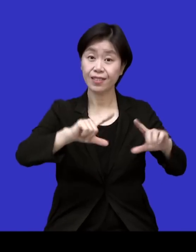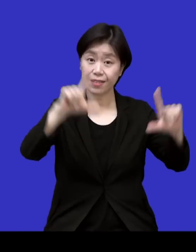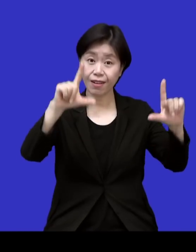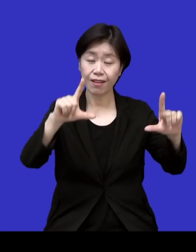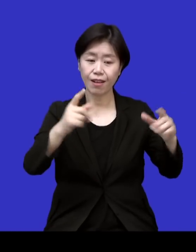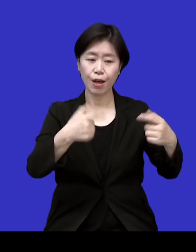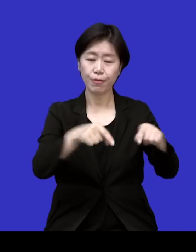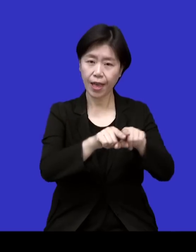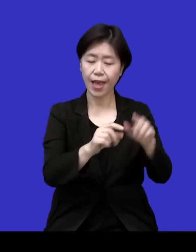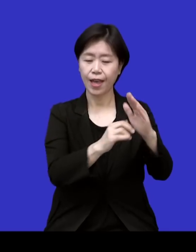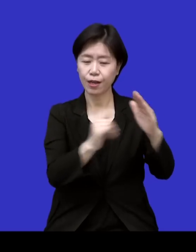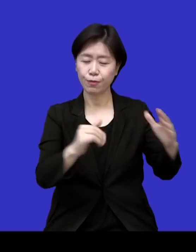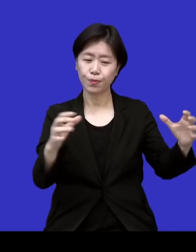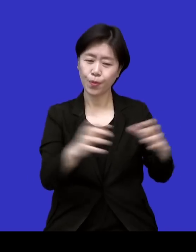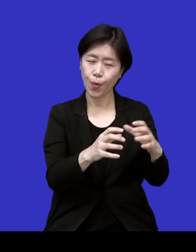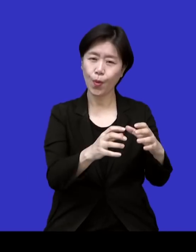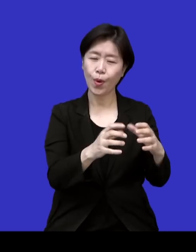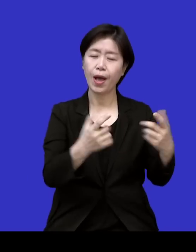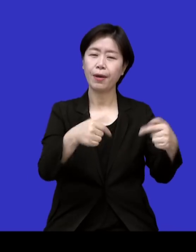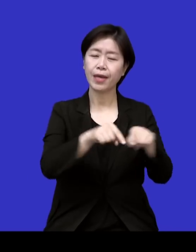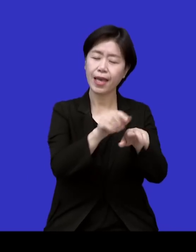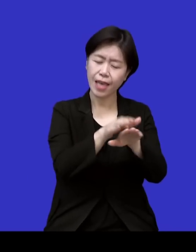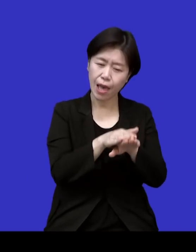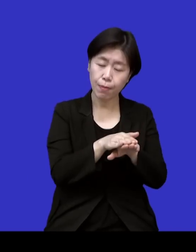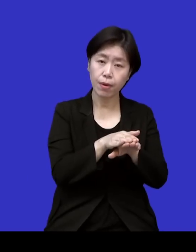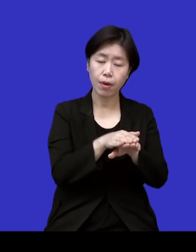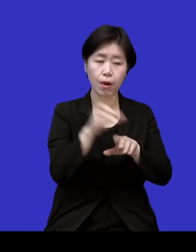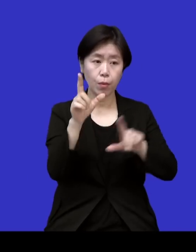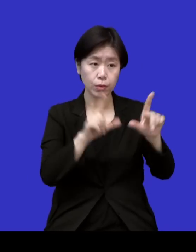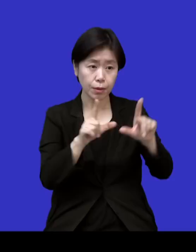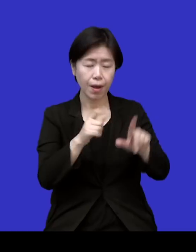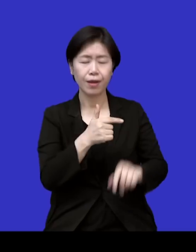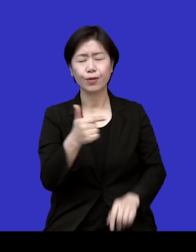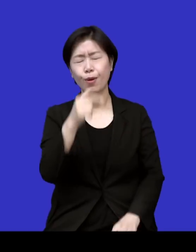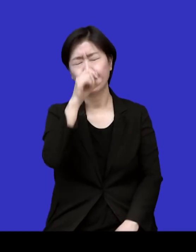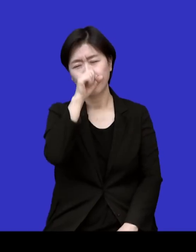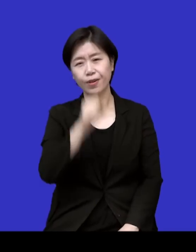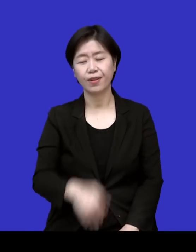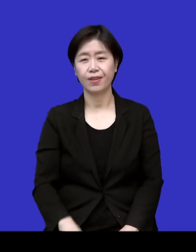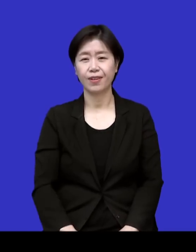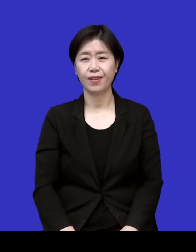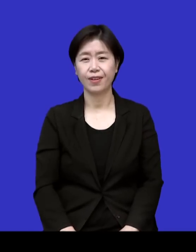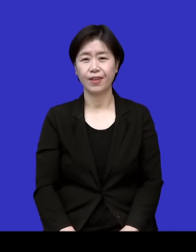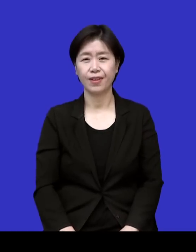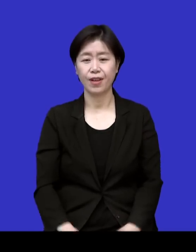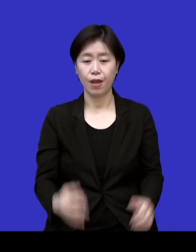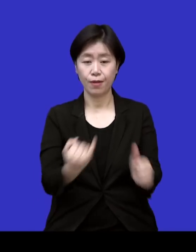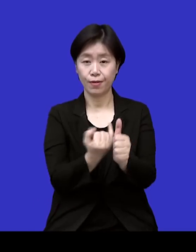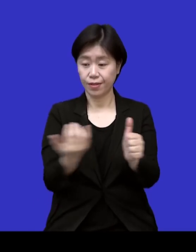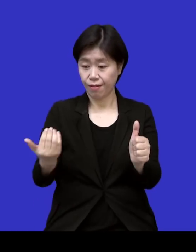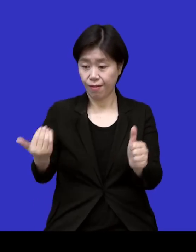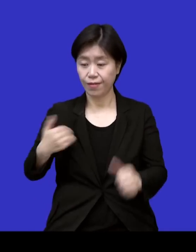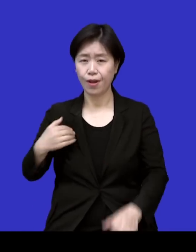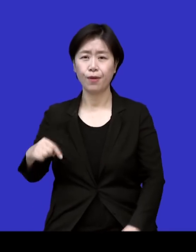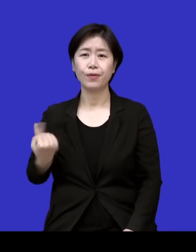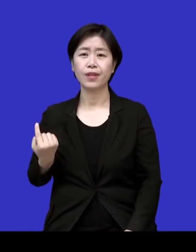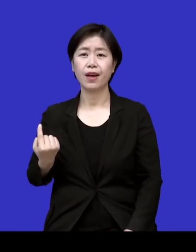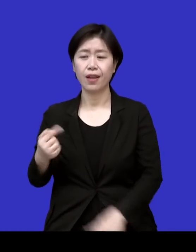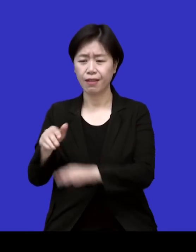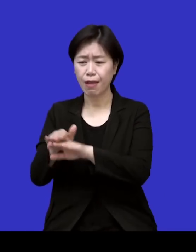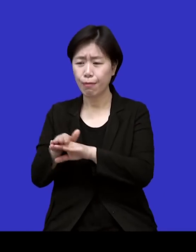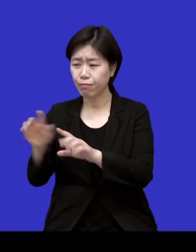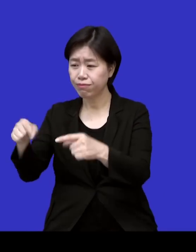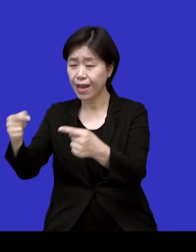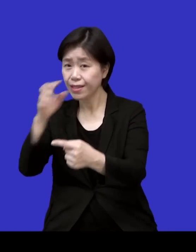좋은 거예요. 이제 결혼하기 전에는 혼자서 신앙생활을 했었는데 네. 그래서 이곳이 천국이구나. 그리고 이제 그